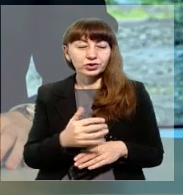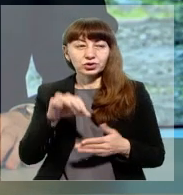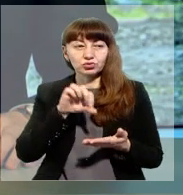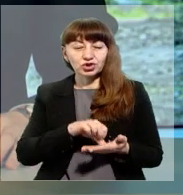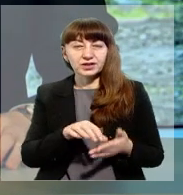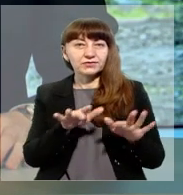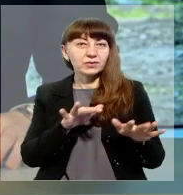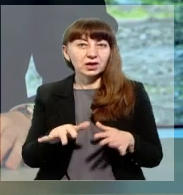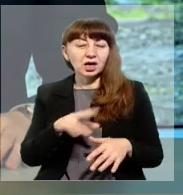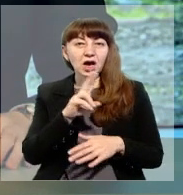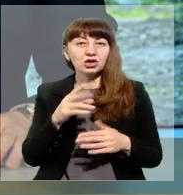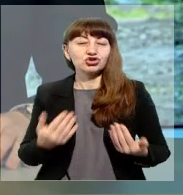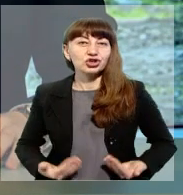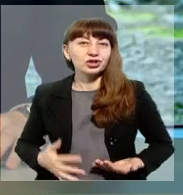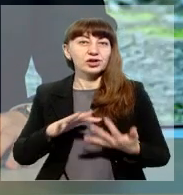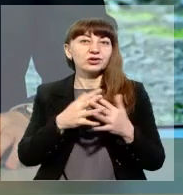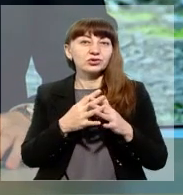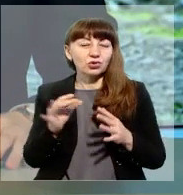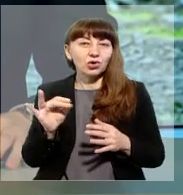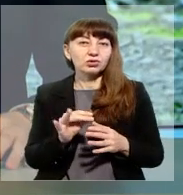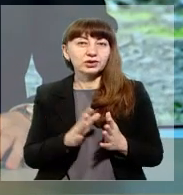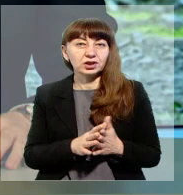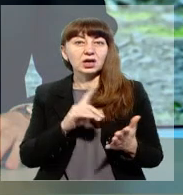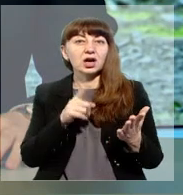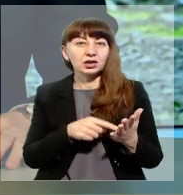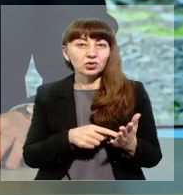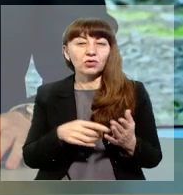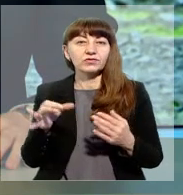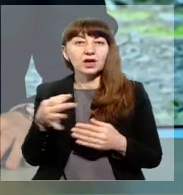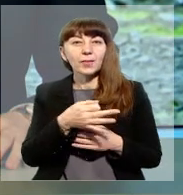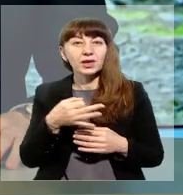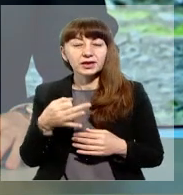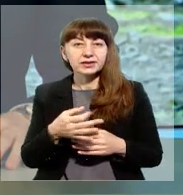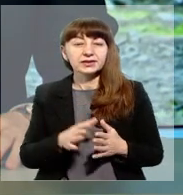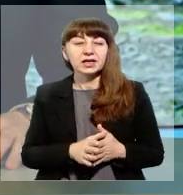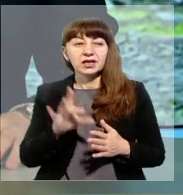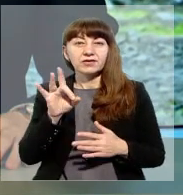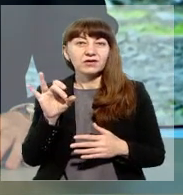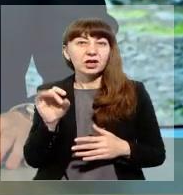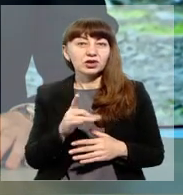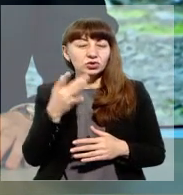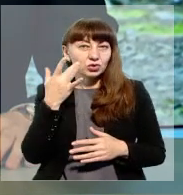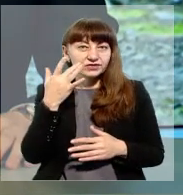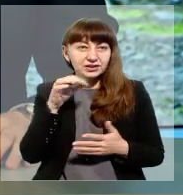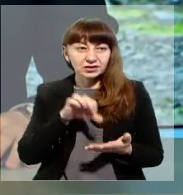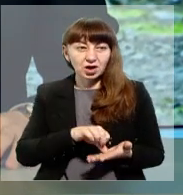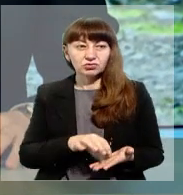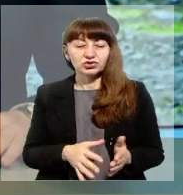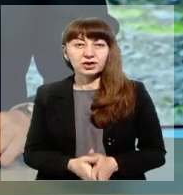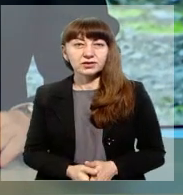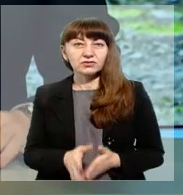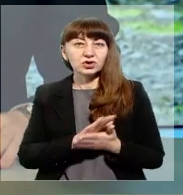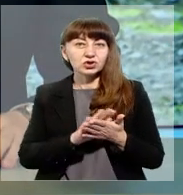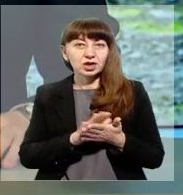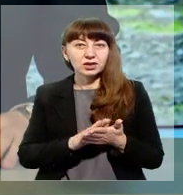Осы ретте еріктілер де әдеттегідей акцияға үн қосып, Октябрь ауылдық округіндегі орманды күл-қоқыстан арылтып абаттандырды.